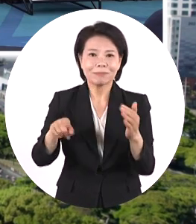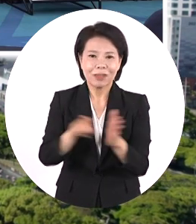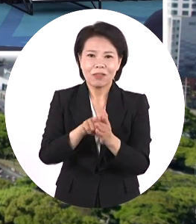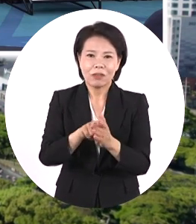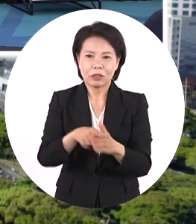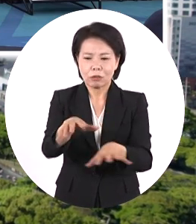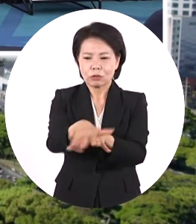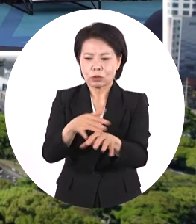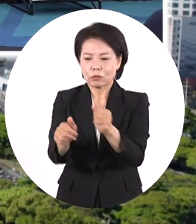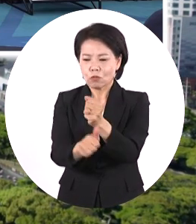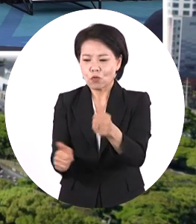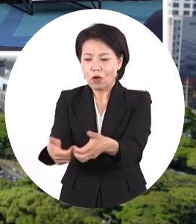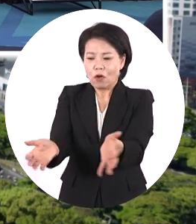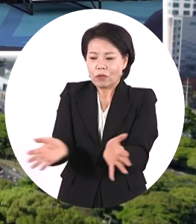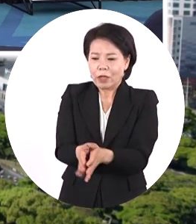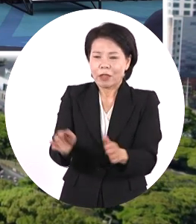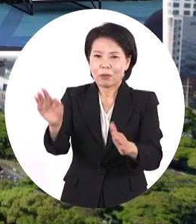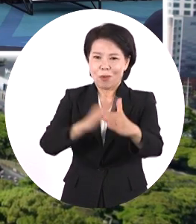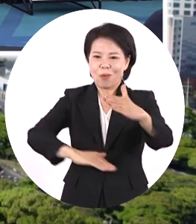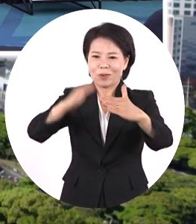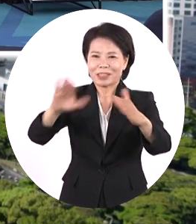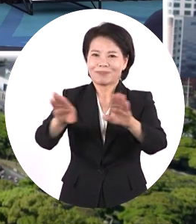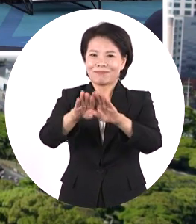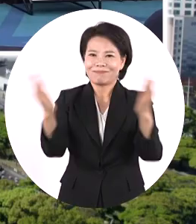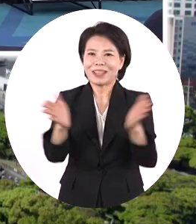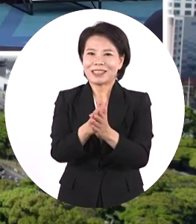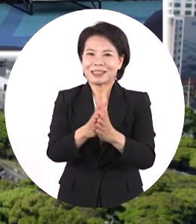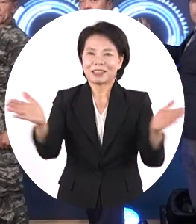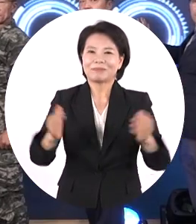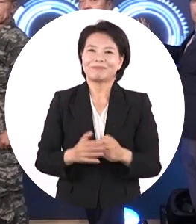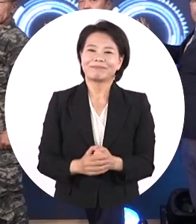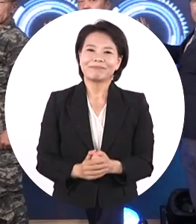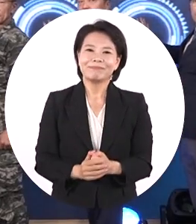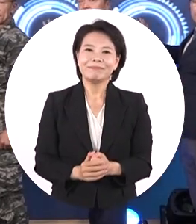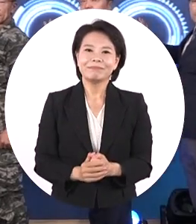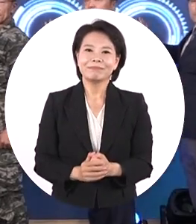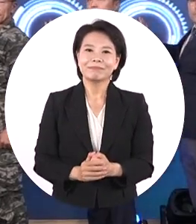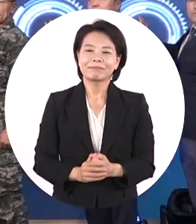개최를 위한 조직위원회가 공식 출범했습니다.